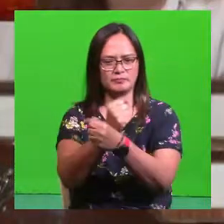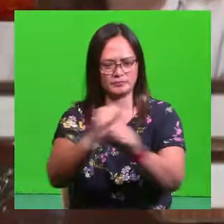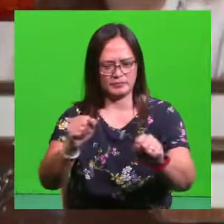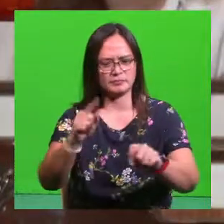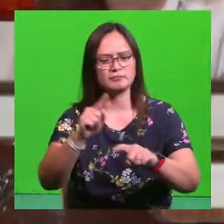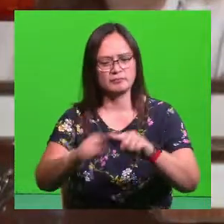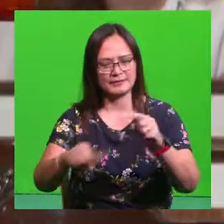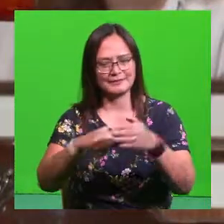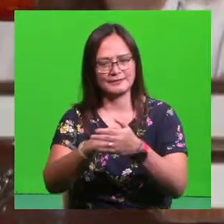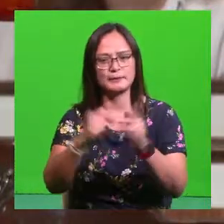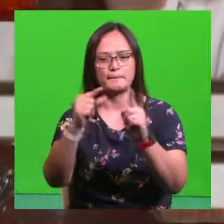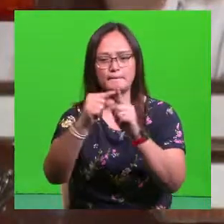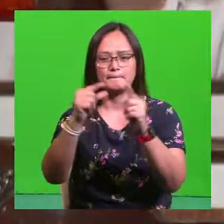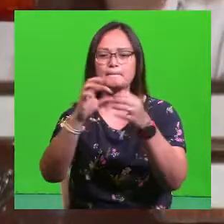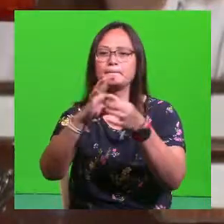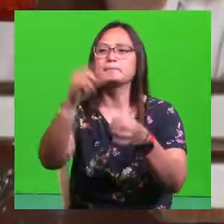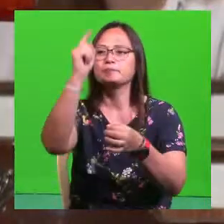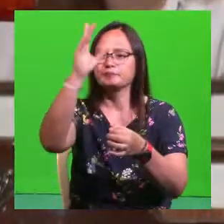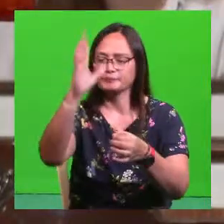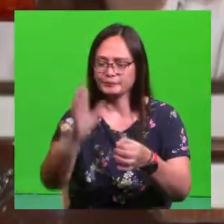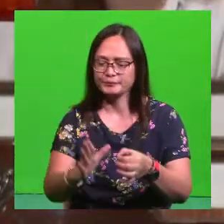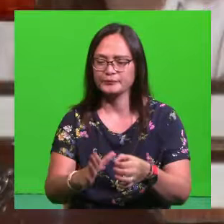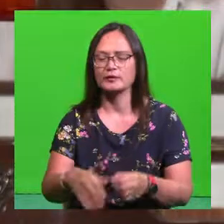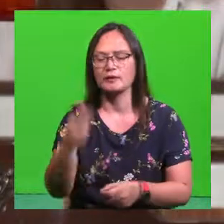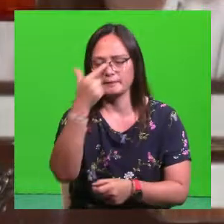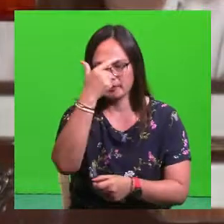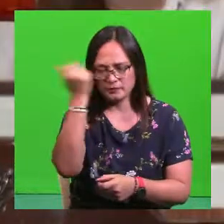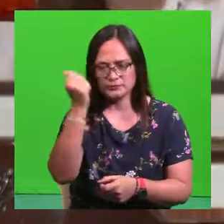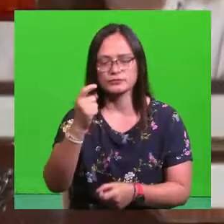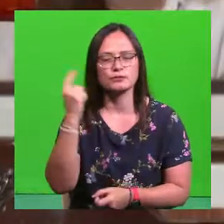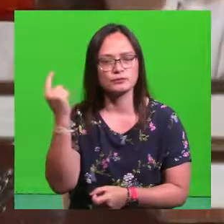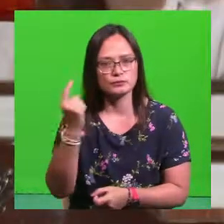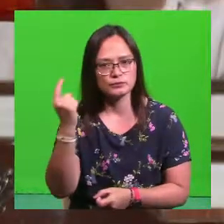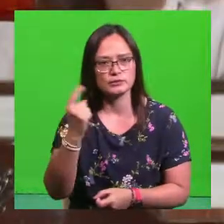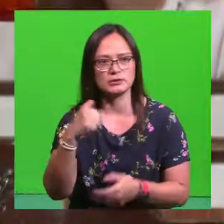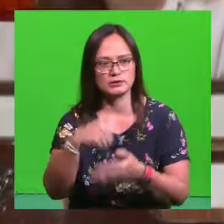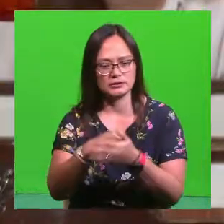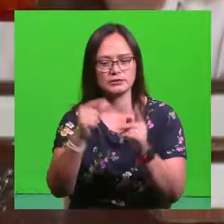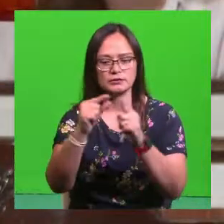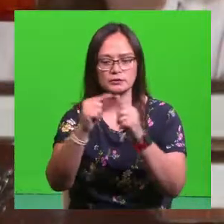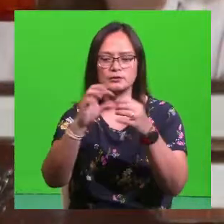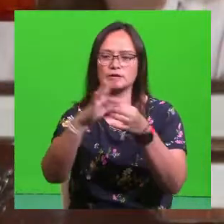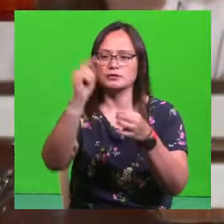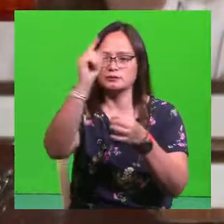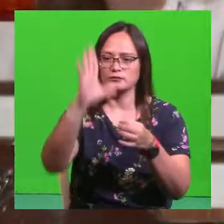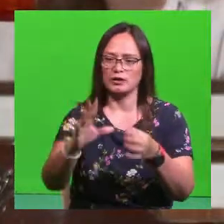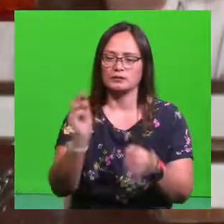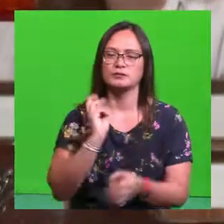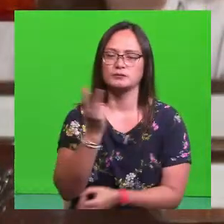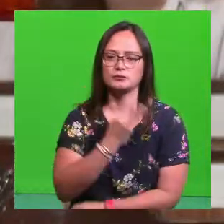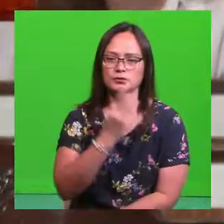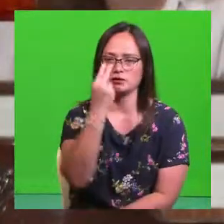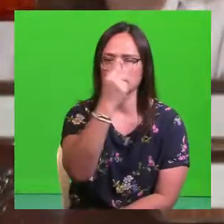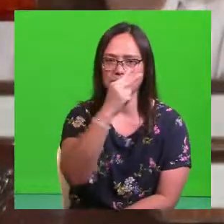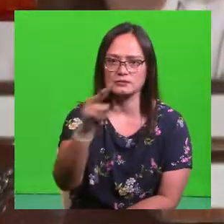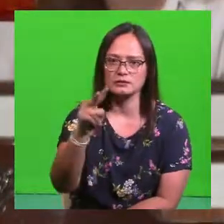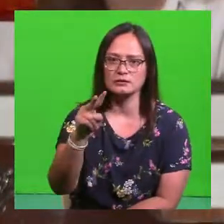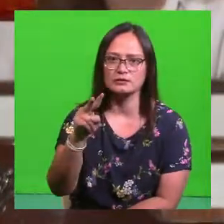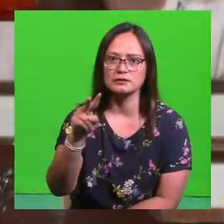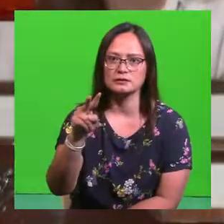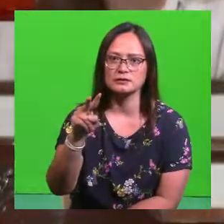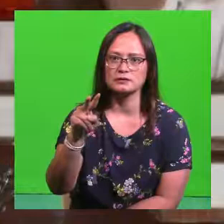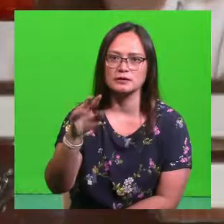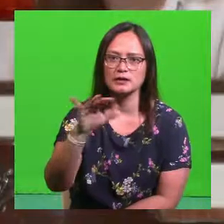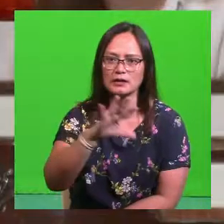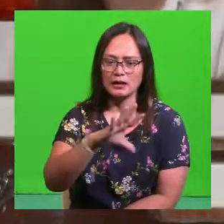Sapagkat sa pamamagitan lamang ng salita ng Diyos, ating nakikita at ating nalalaan kung